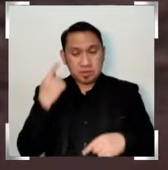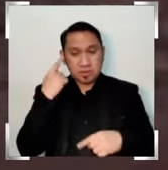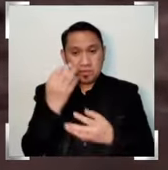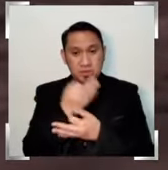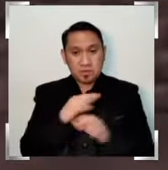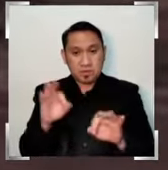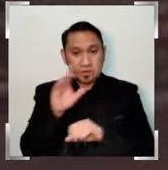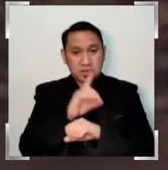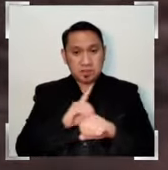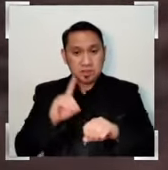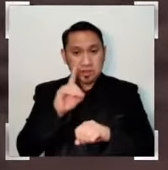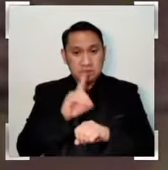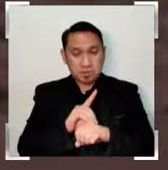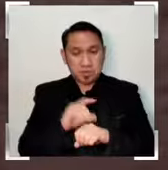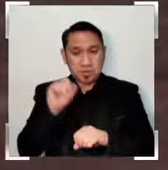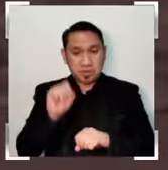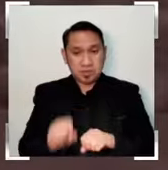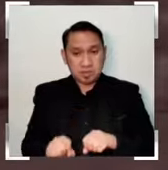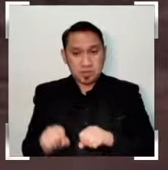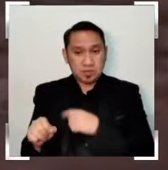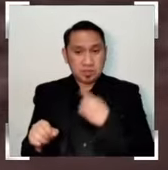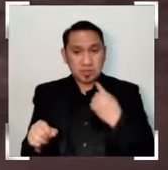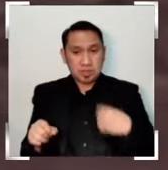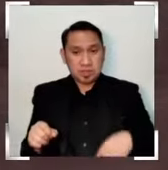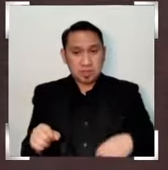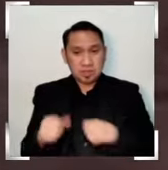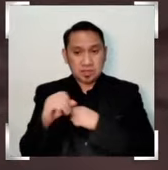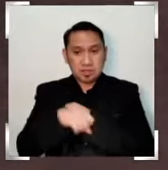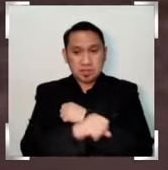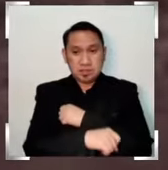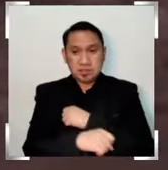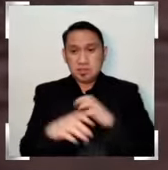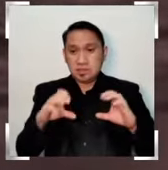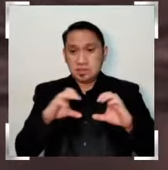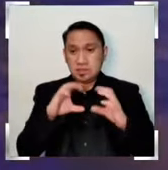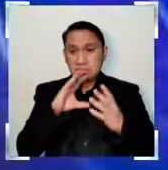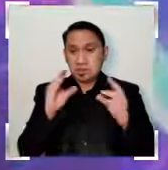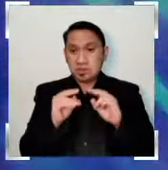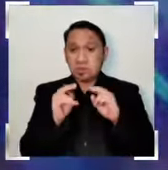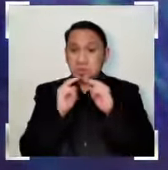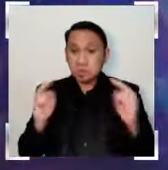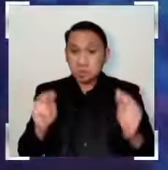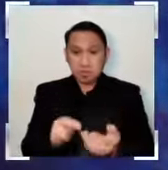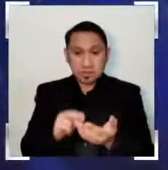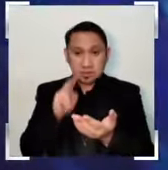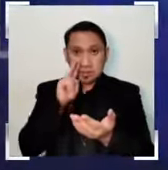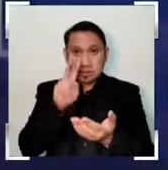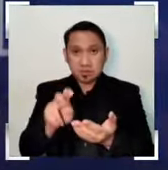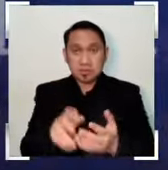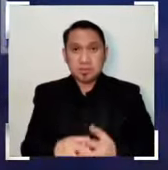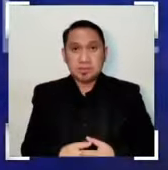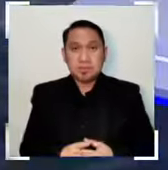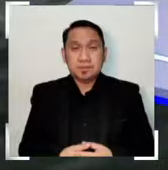sa South China Sea. Para sa GMA Integrated News, Maki Pulido ang inyong saksi.